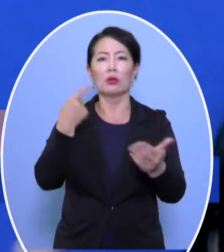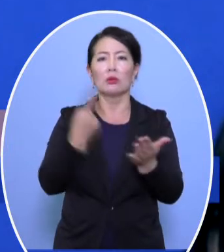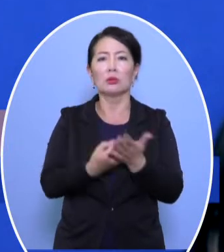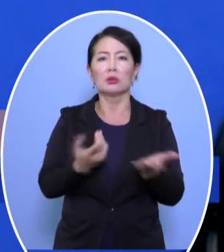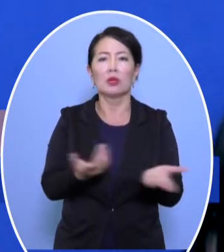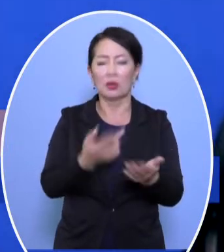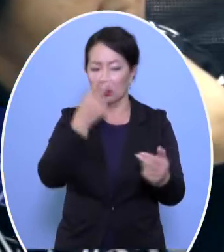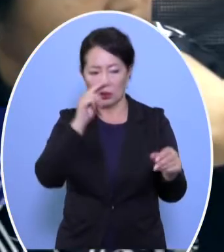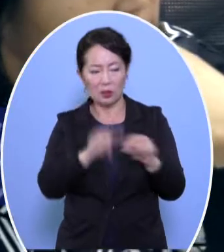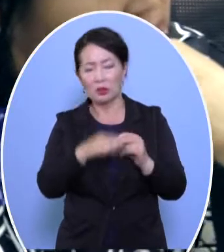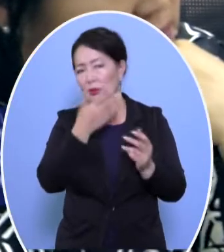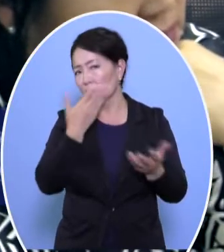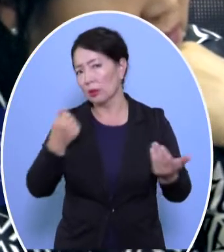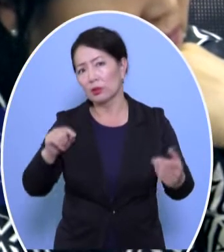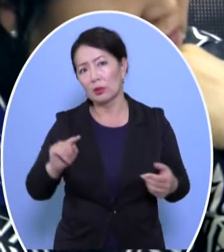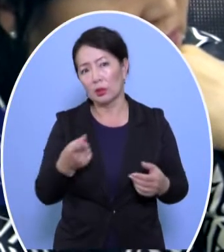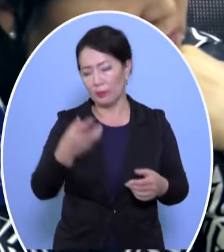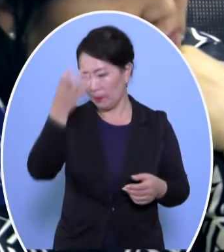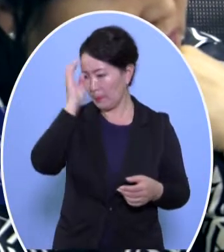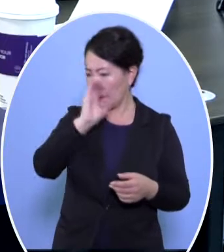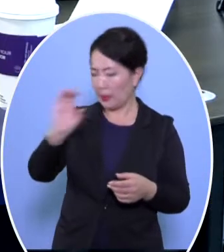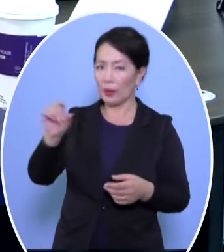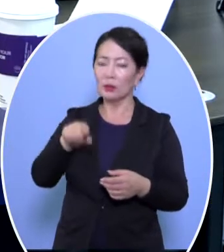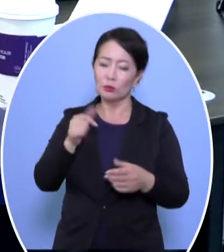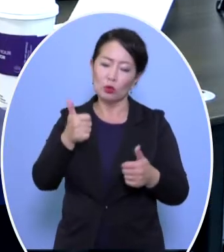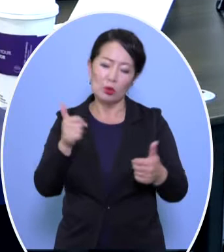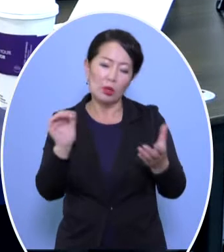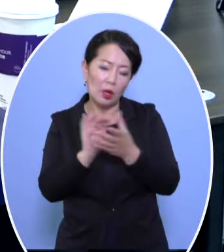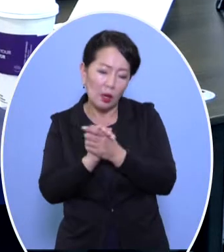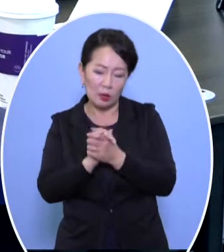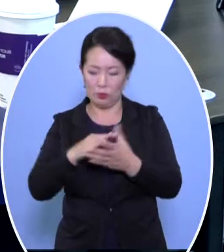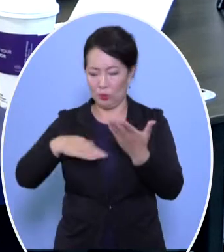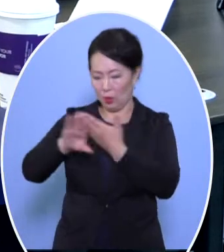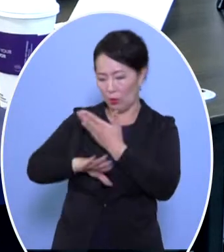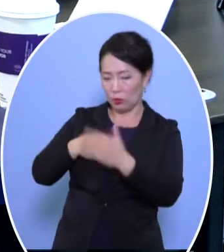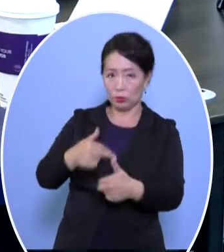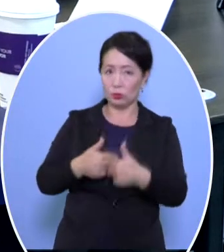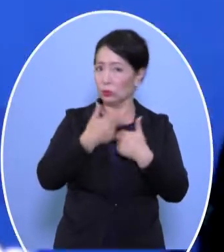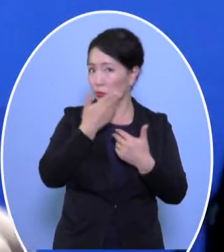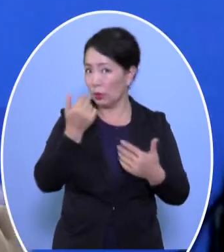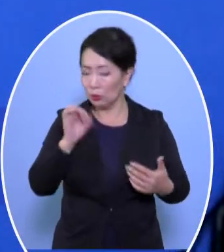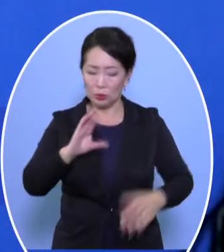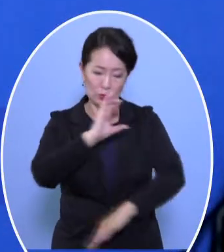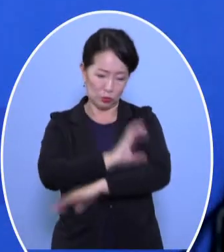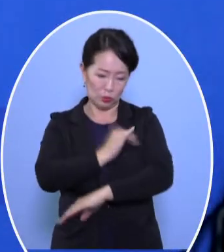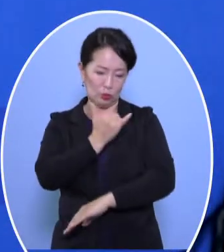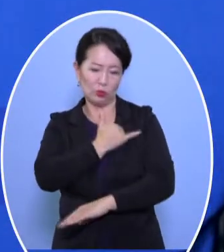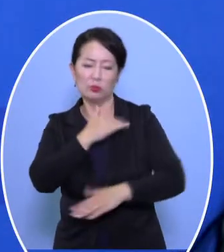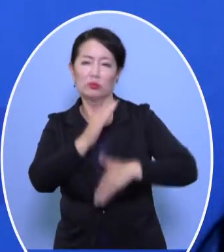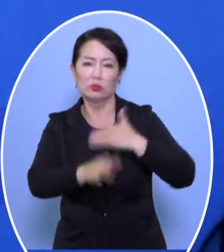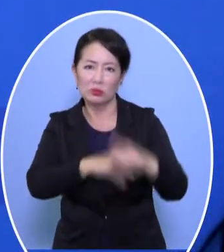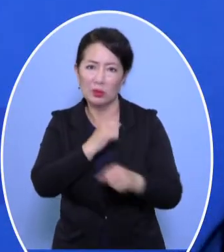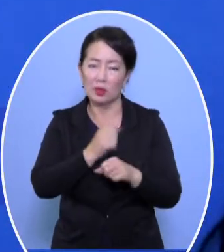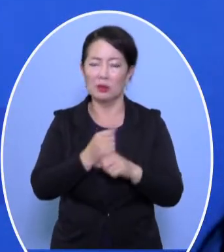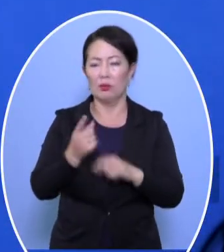Бид хэдэр яага хяналт тавихгүй байгаа. Үүнхээр төр засгийн байгууллагууд ингэж гоё хамтарч бие биенээ өмгөөлж хамгаалж явахгүй бол энэ сургуулийг удирдах цааш нь